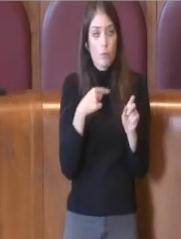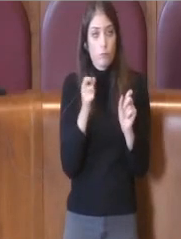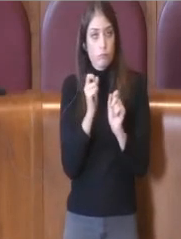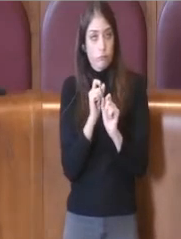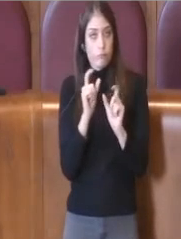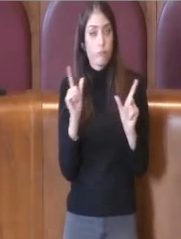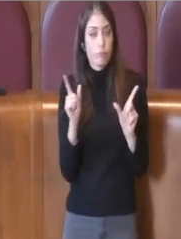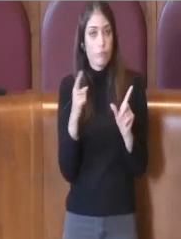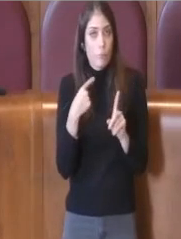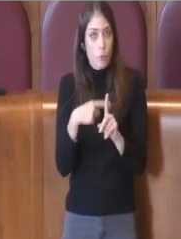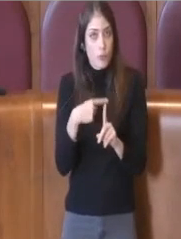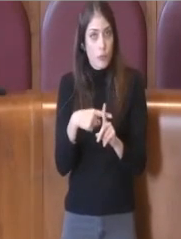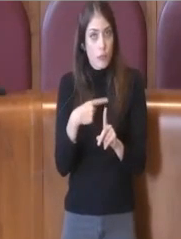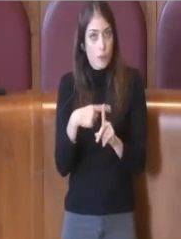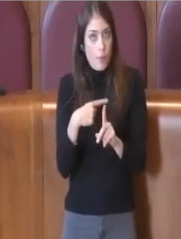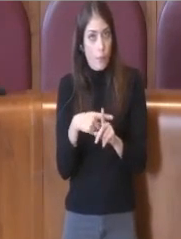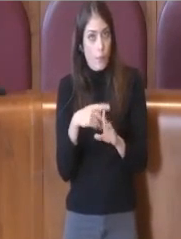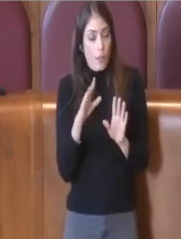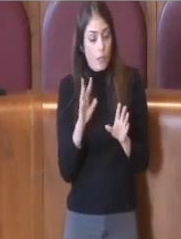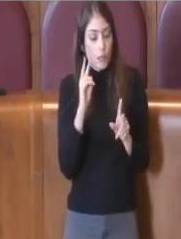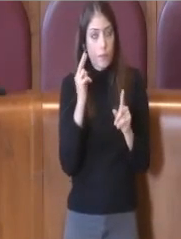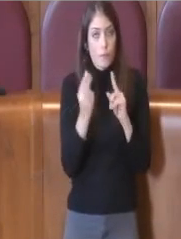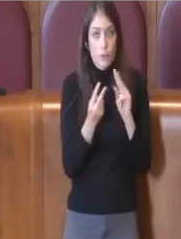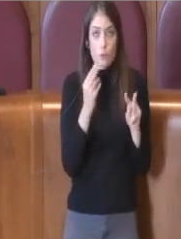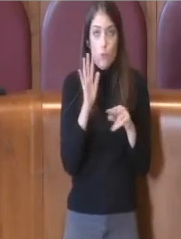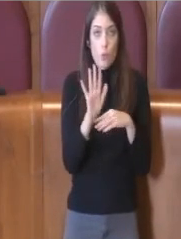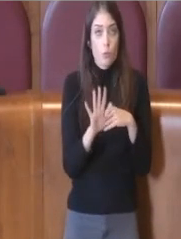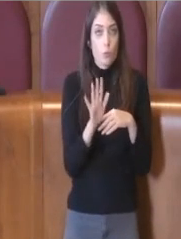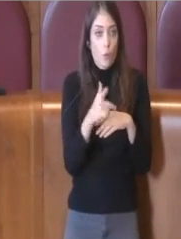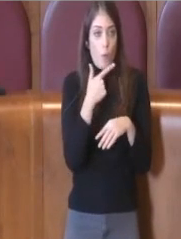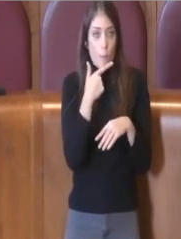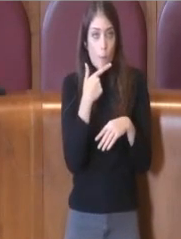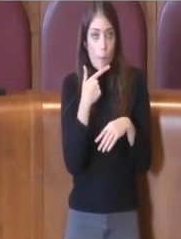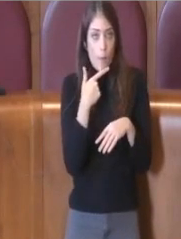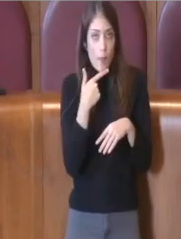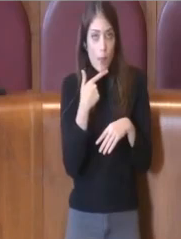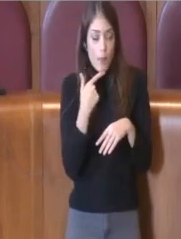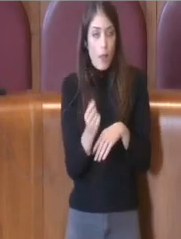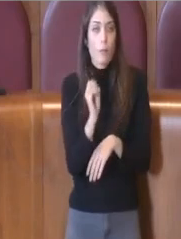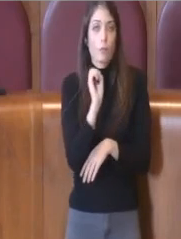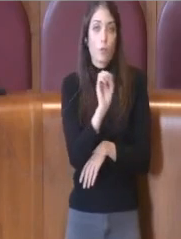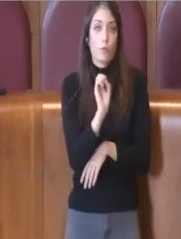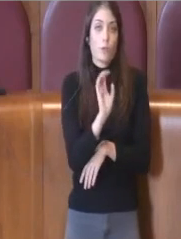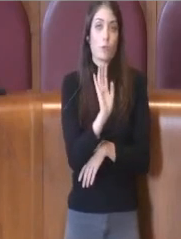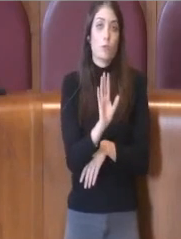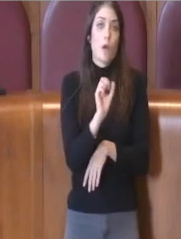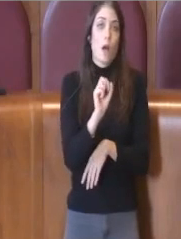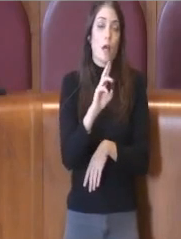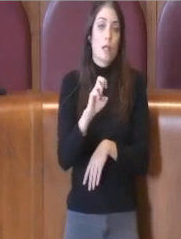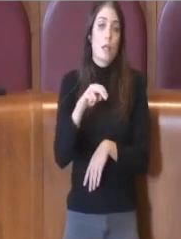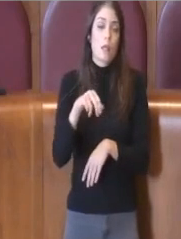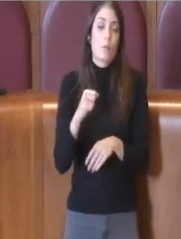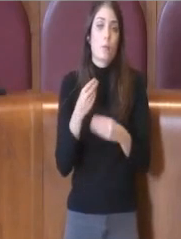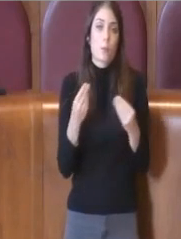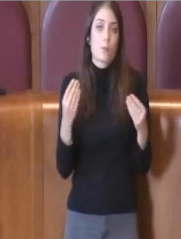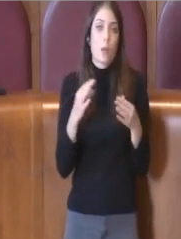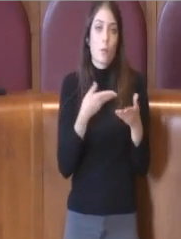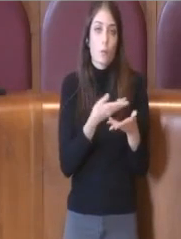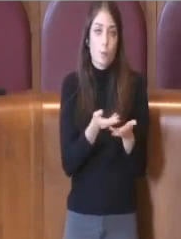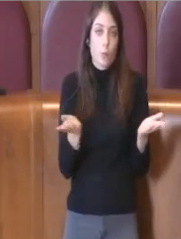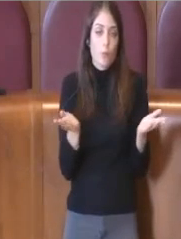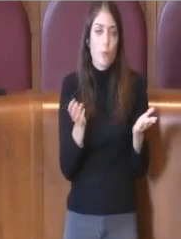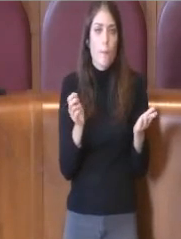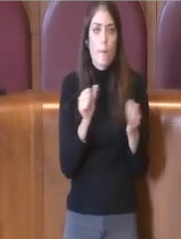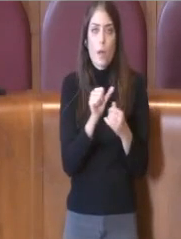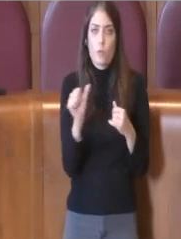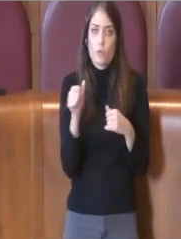piacevolmente, positivamente, dalla visione molto bella insomma del professor Arena su questi beni pubblici ma non